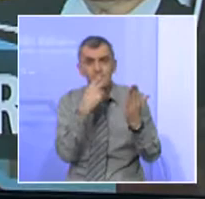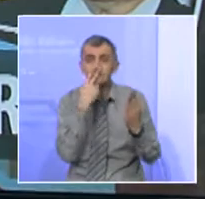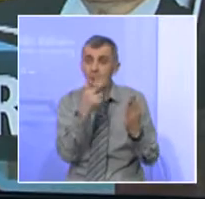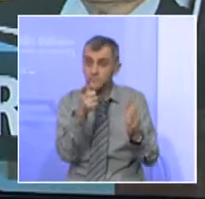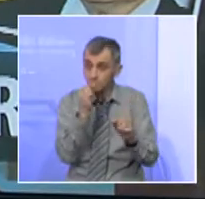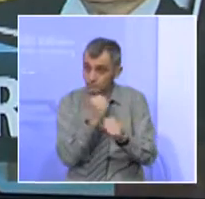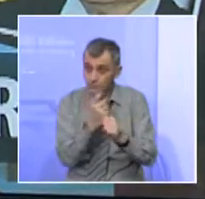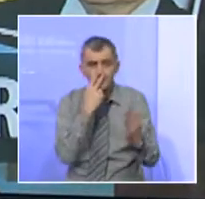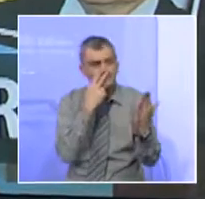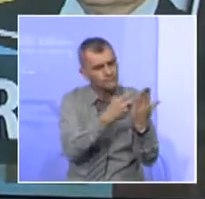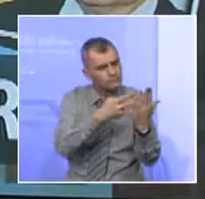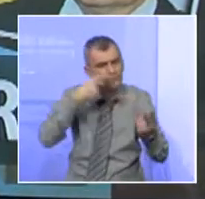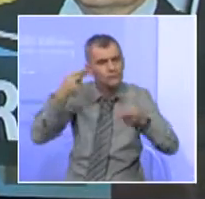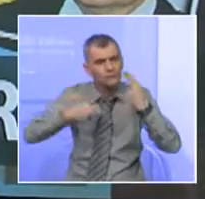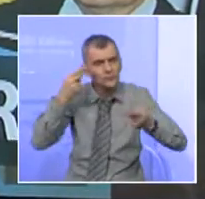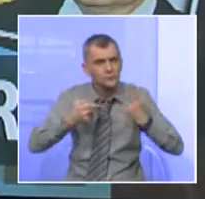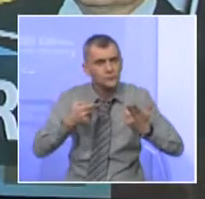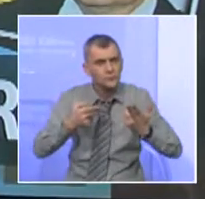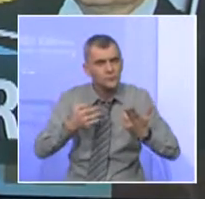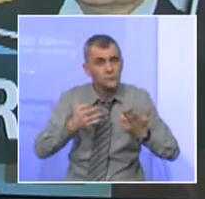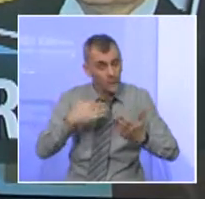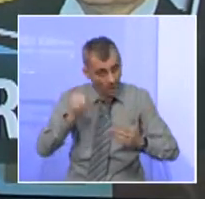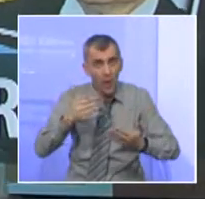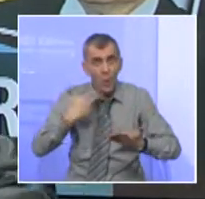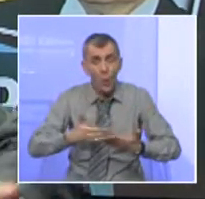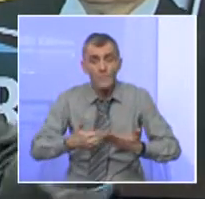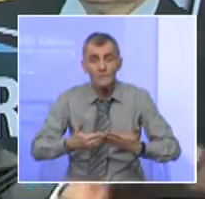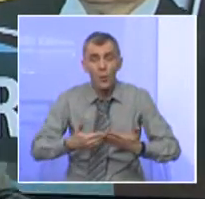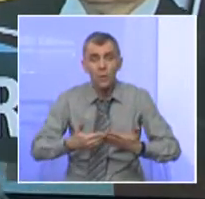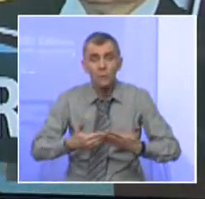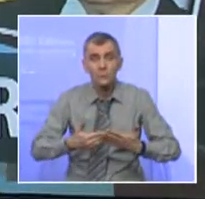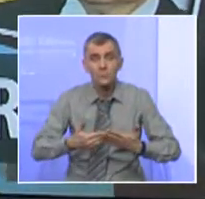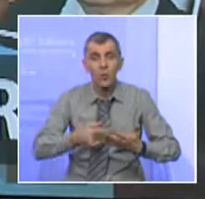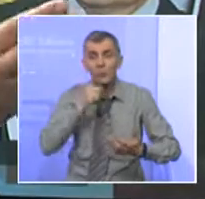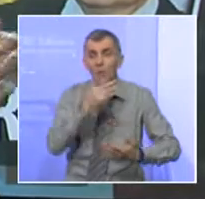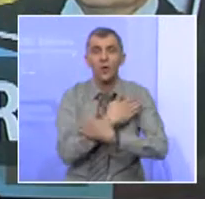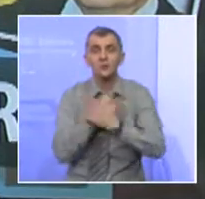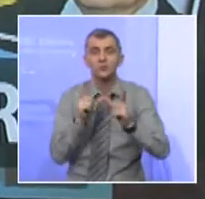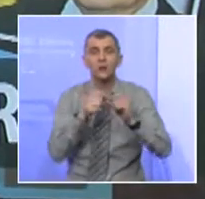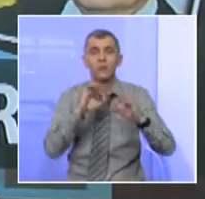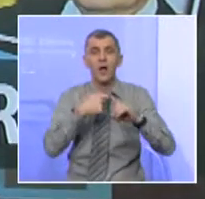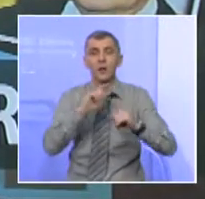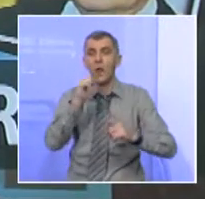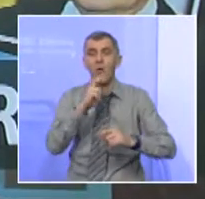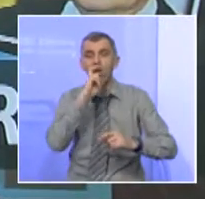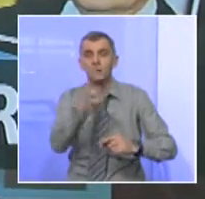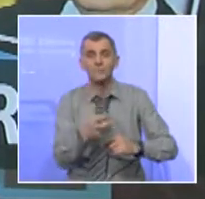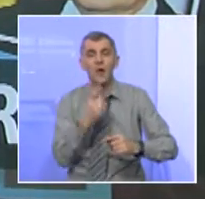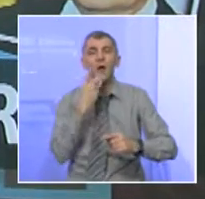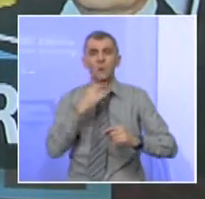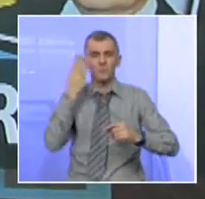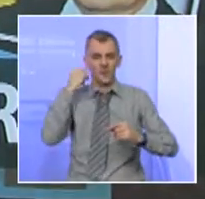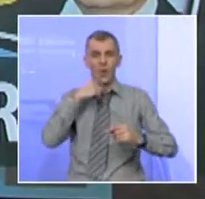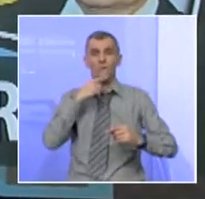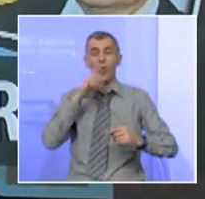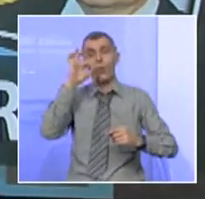sa aspekta funkcionisanja Federacije, to je pitanje na koje ni gospodin Zubak nije odgovarao kad je govorio o ponašanju i